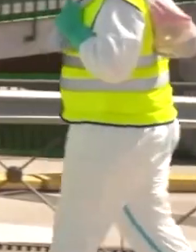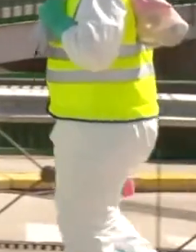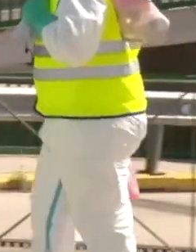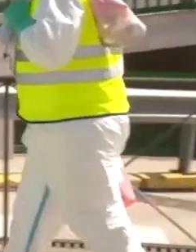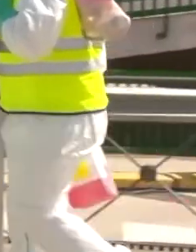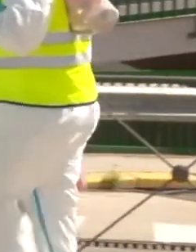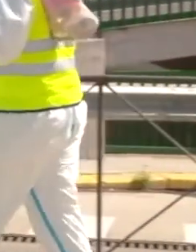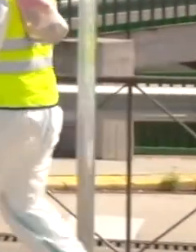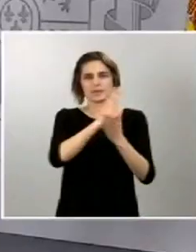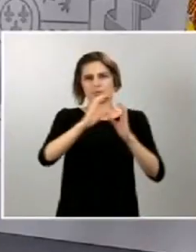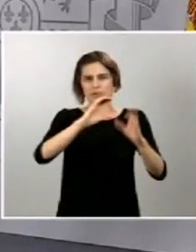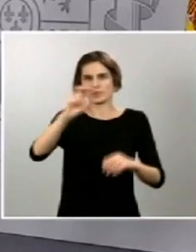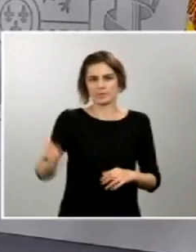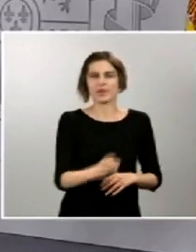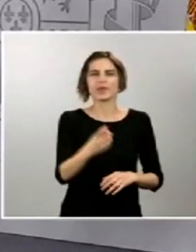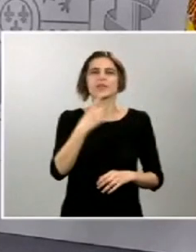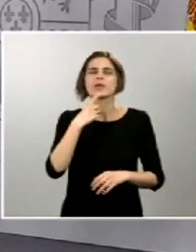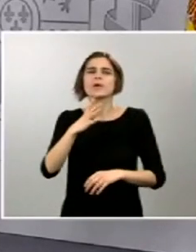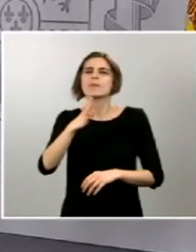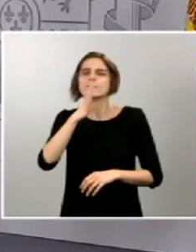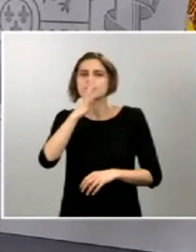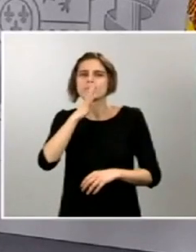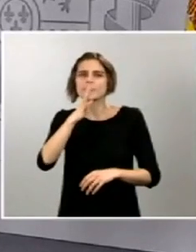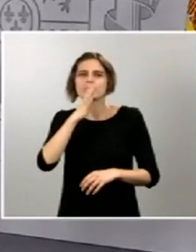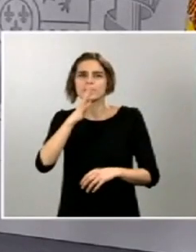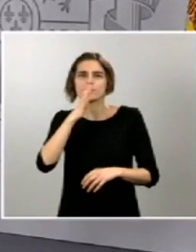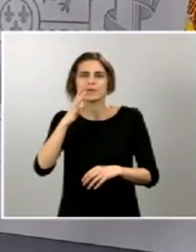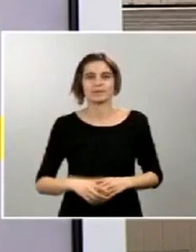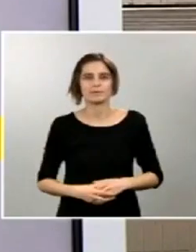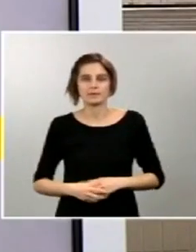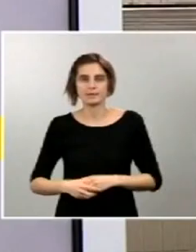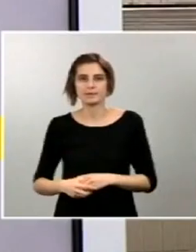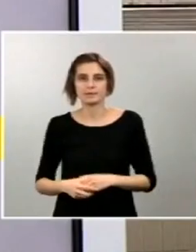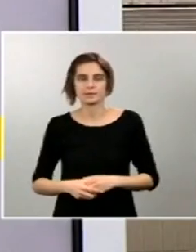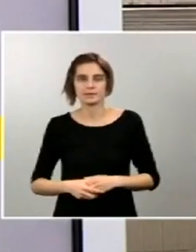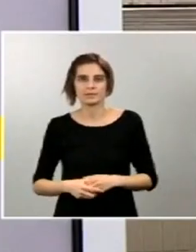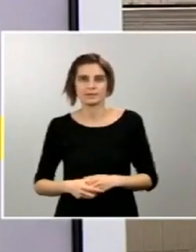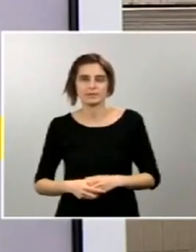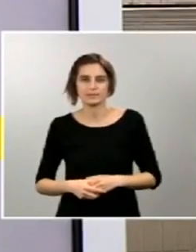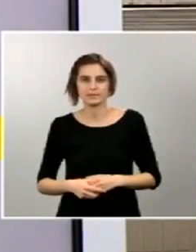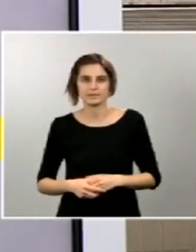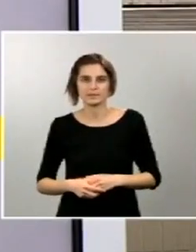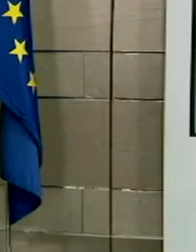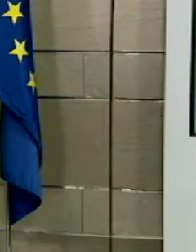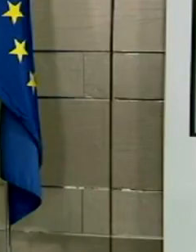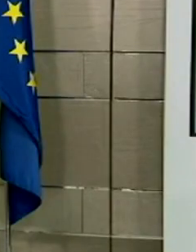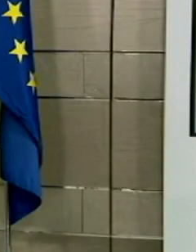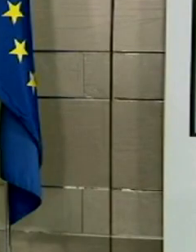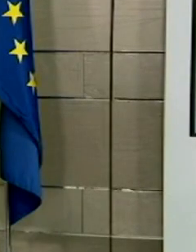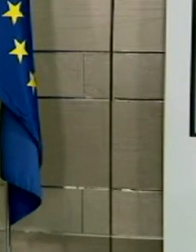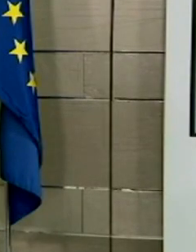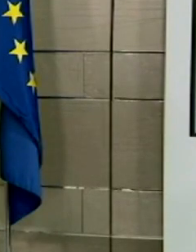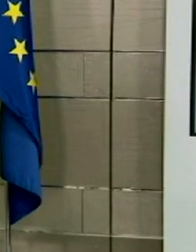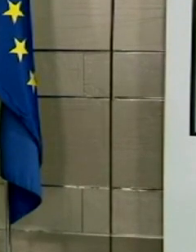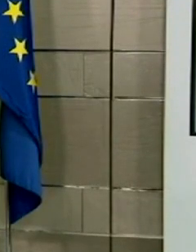l'épidémie. Désormais, seuls les personnels des secteurs essentiels sont autorisés à poursuivre leur travail. Pour les autres, ce sont des congés payés